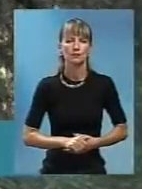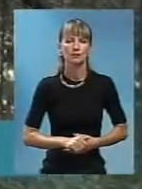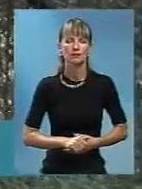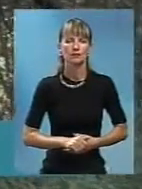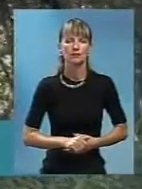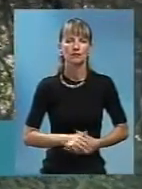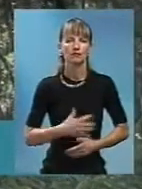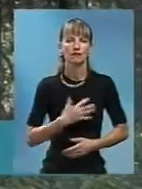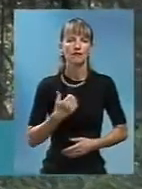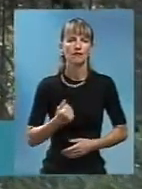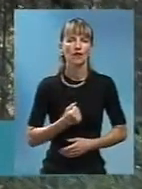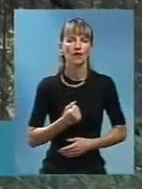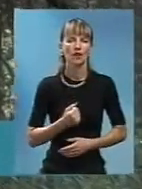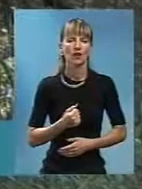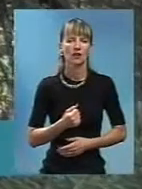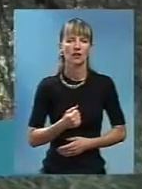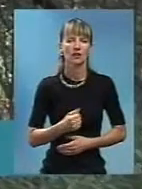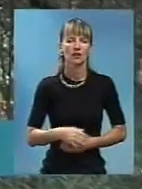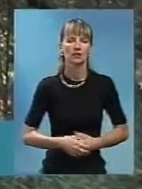Воля. Точно мені